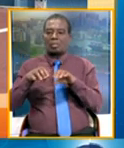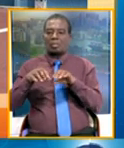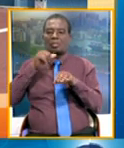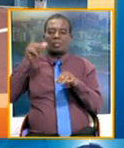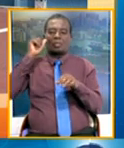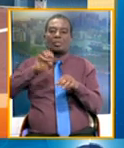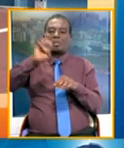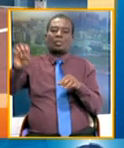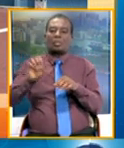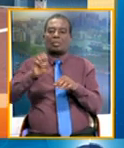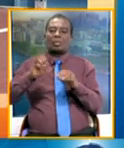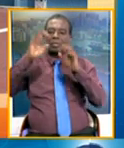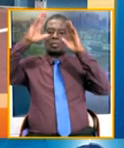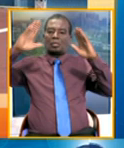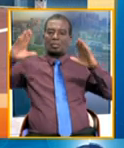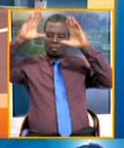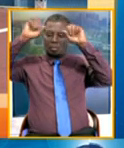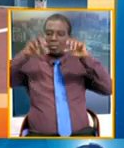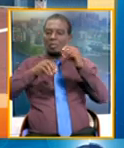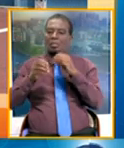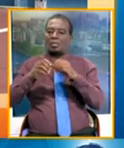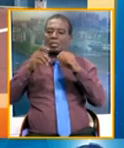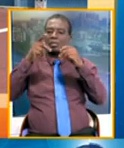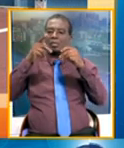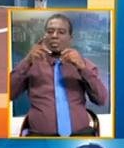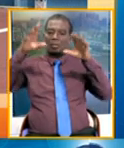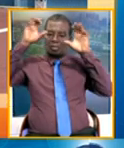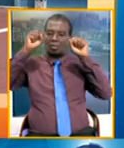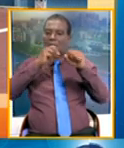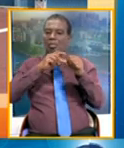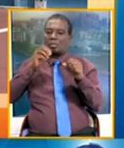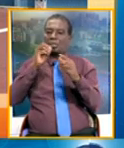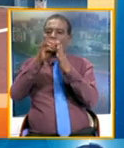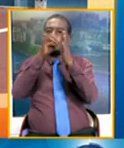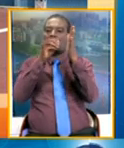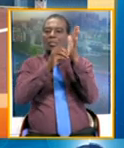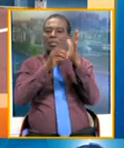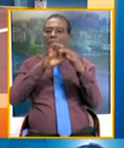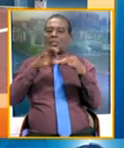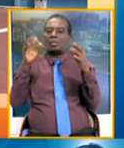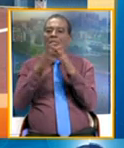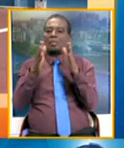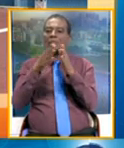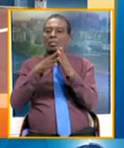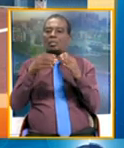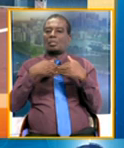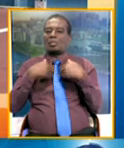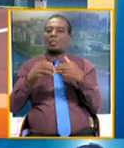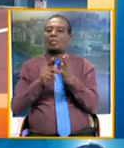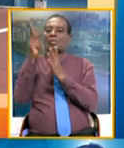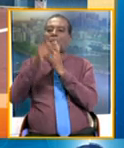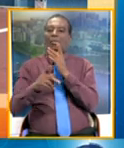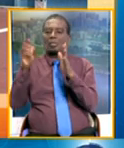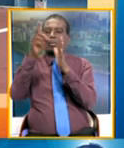hier mercredi au palais de la présidence de la République à Abidjan, ici. L'ordre du jour de la réunion comportait des projets